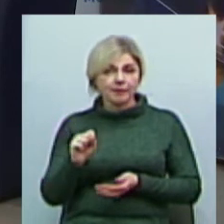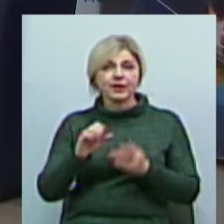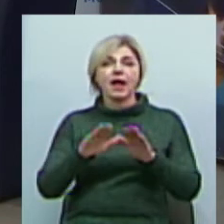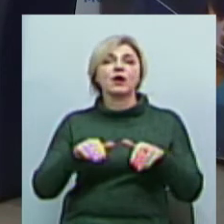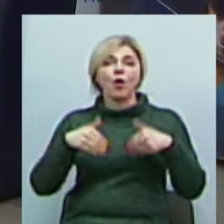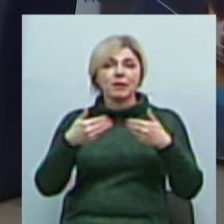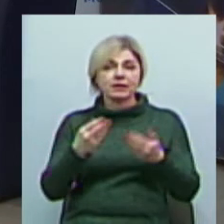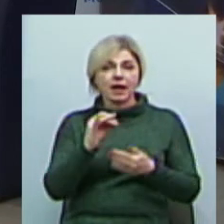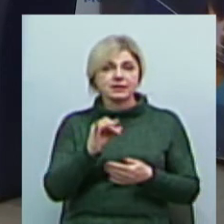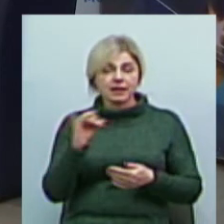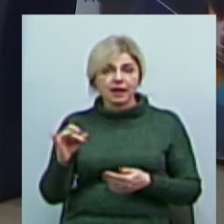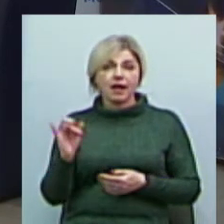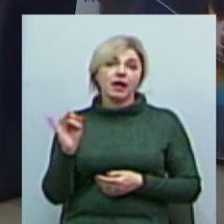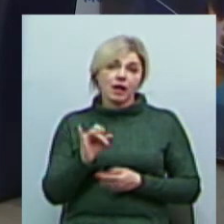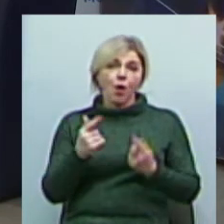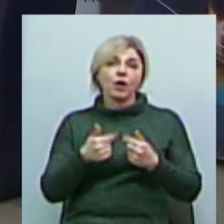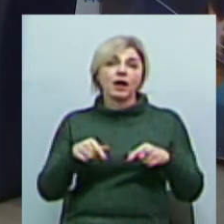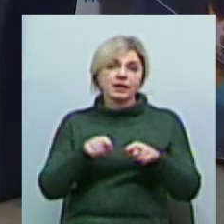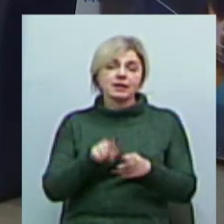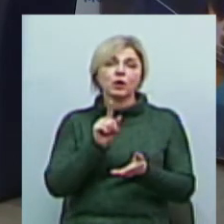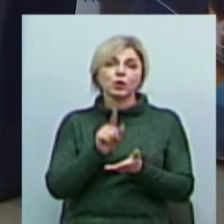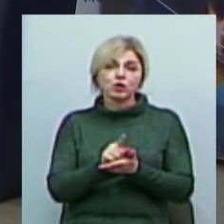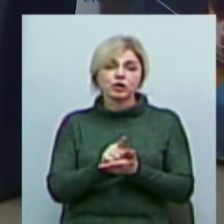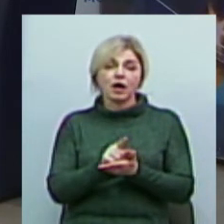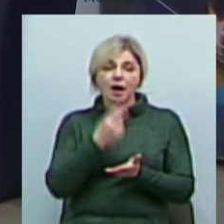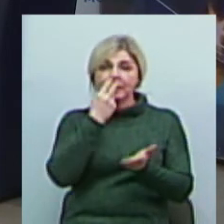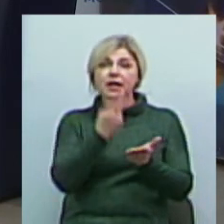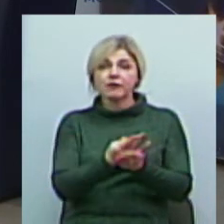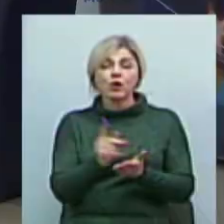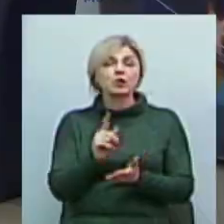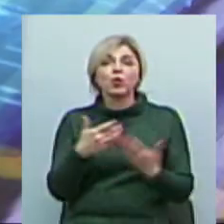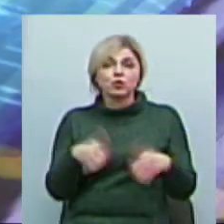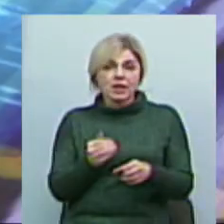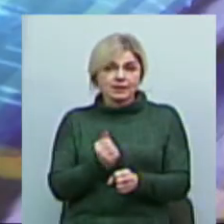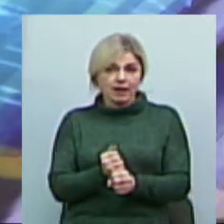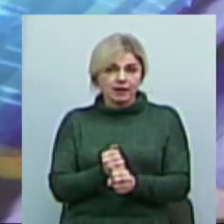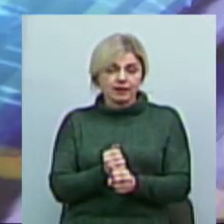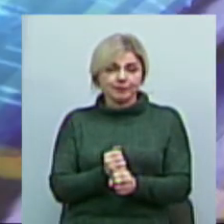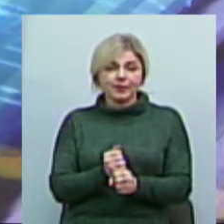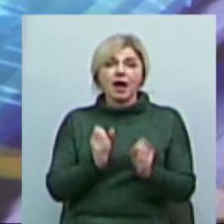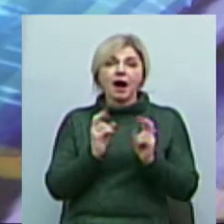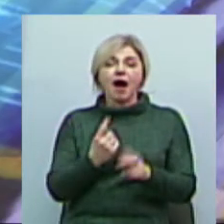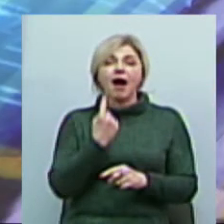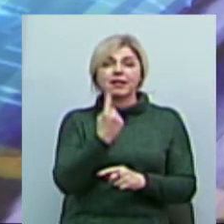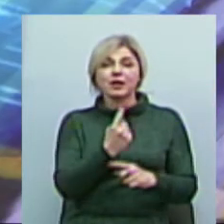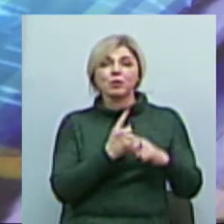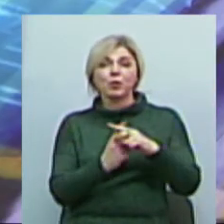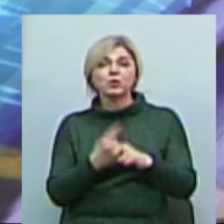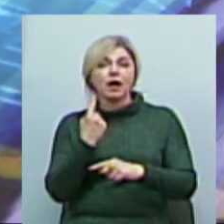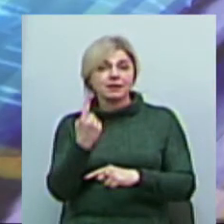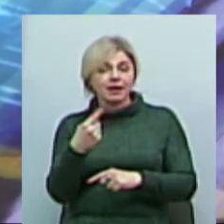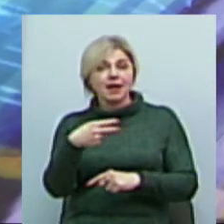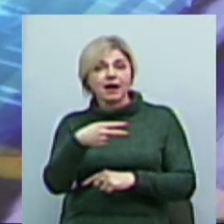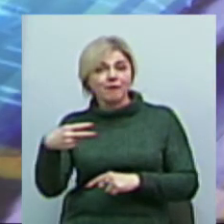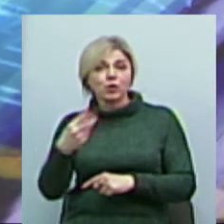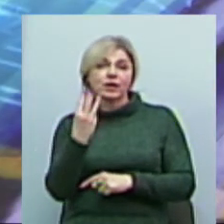рекомендации, и организация должна предъявить, что она уже сделана, потому что как 1 плюс 1 равно 3 или